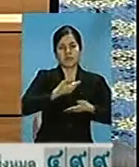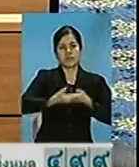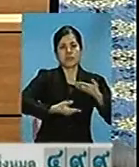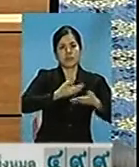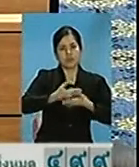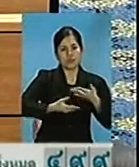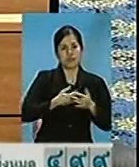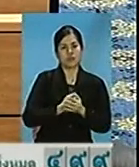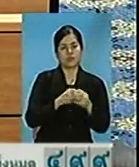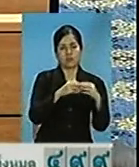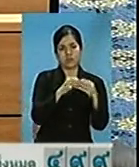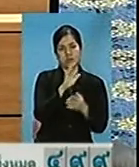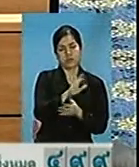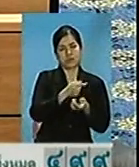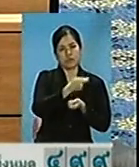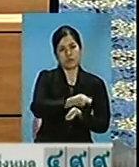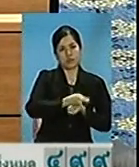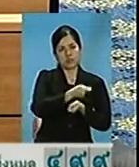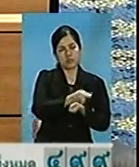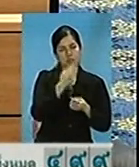ากกว่าเกษตรกรให้รู้ไ